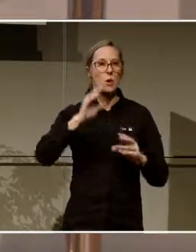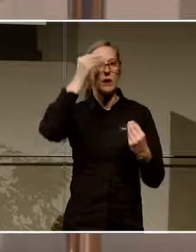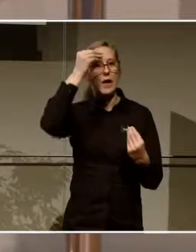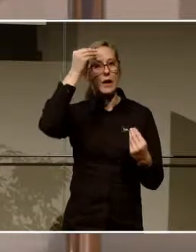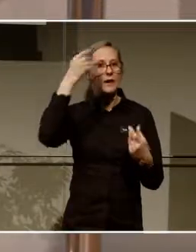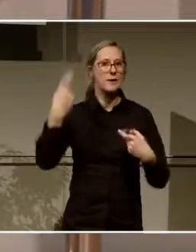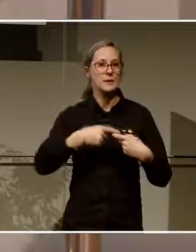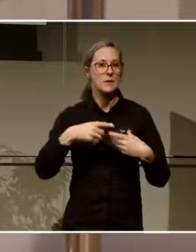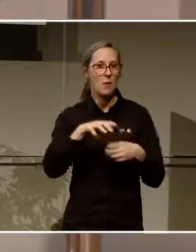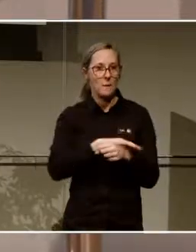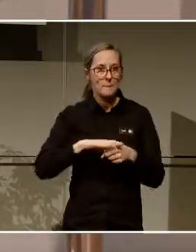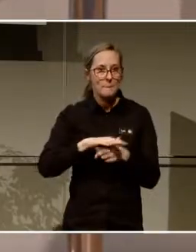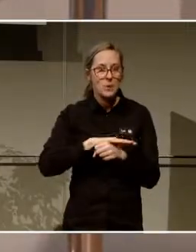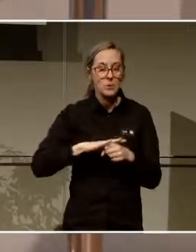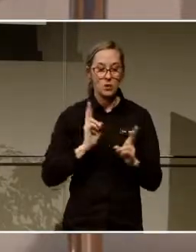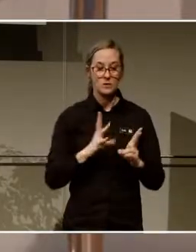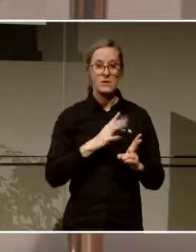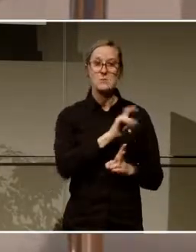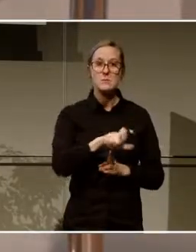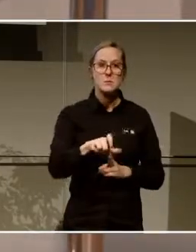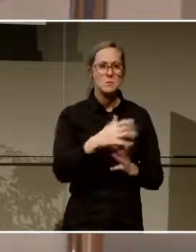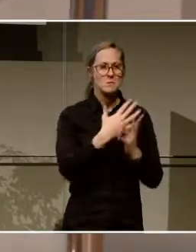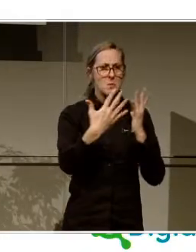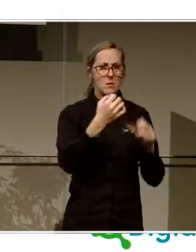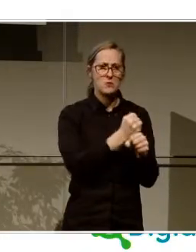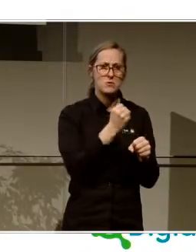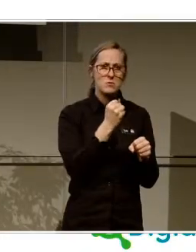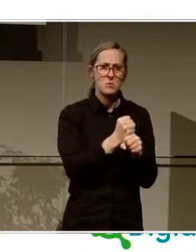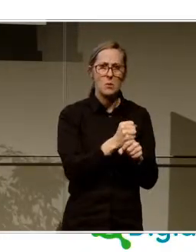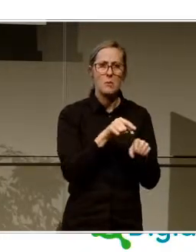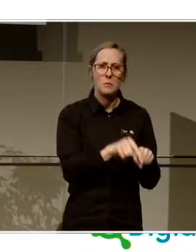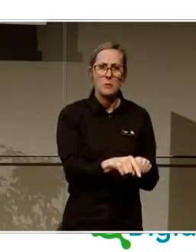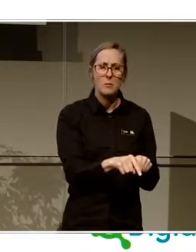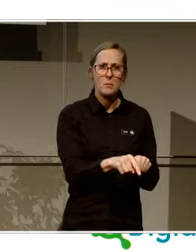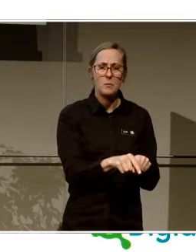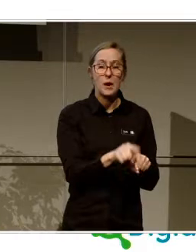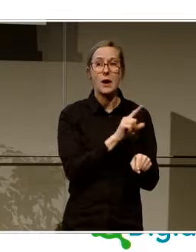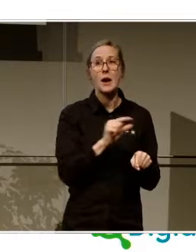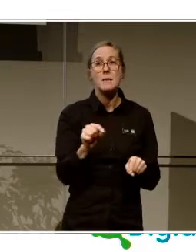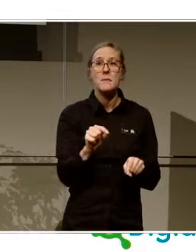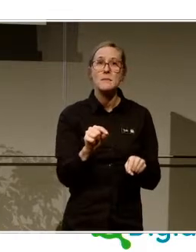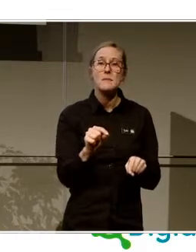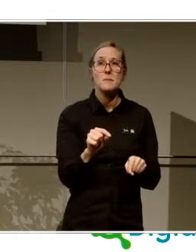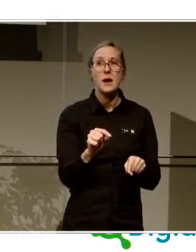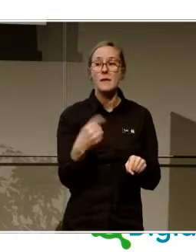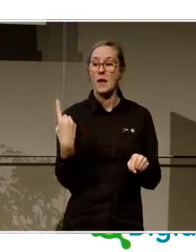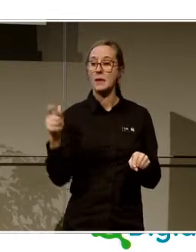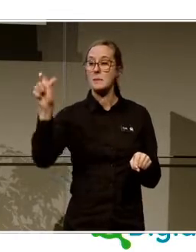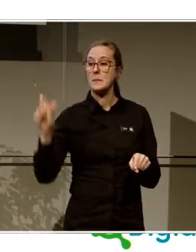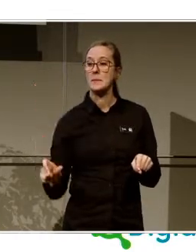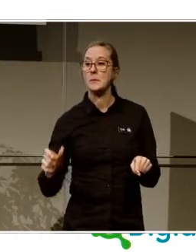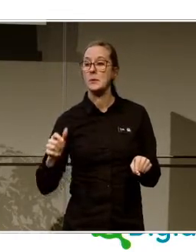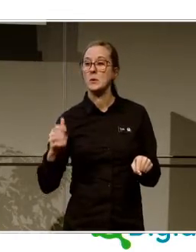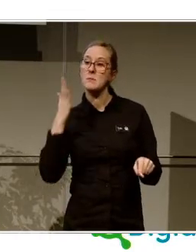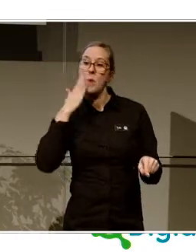också flera som jobbar med det här. Jag kan tänka mig att ibland är det kluriga för en person som